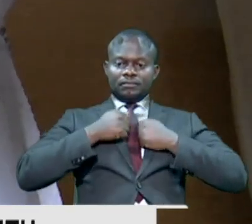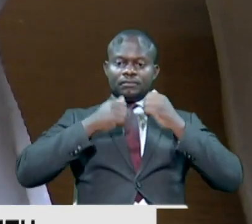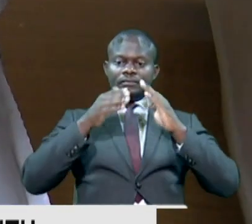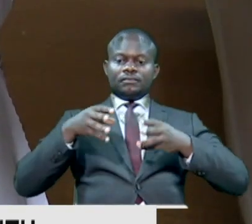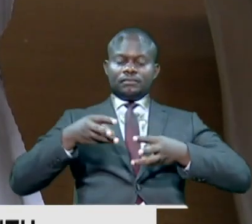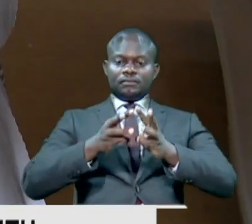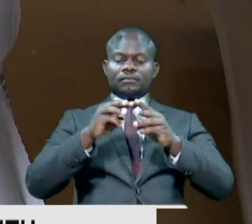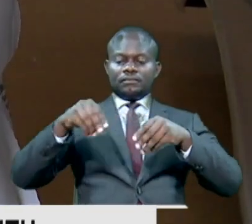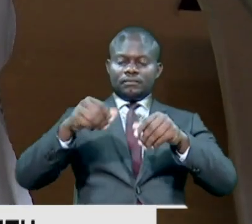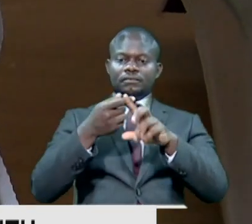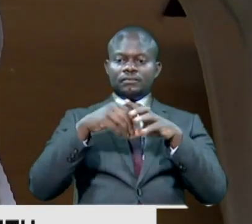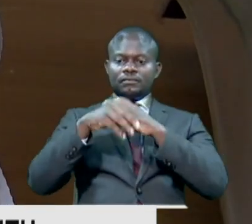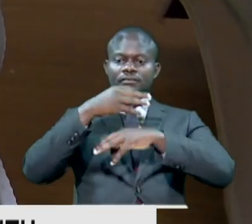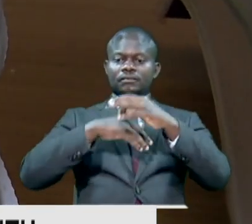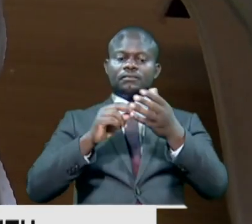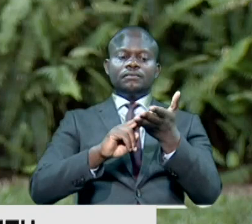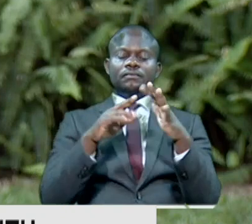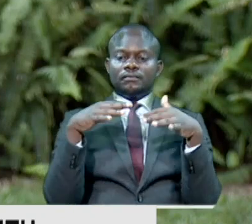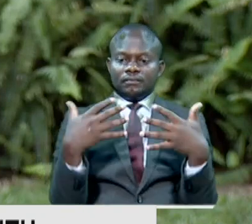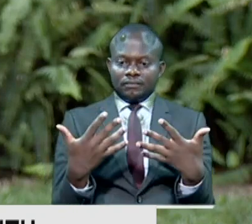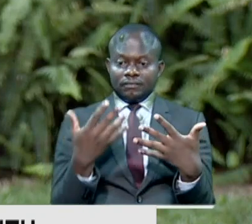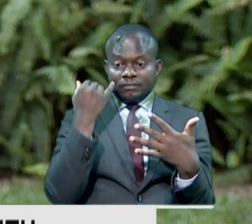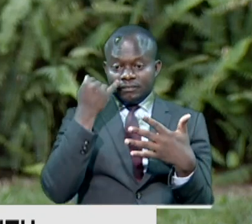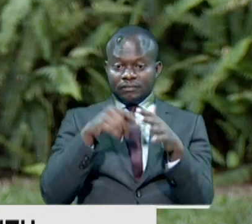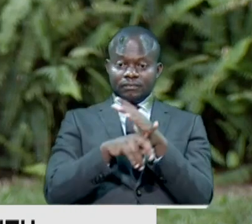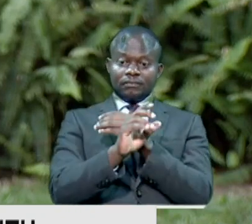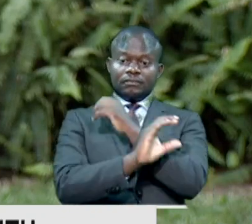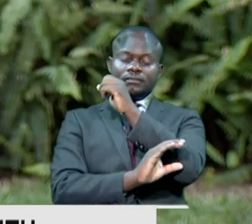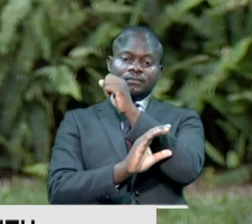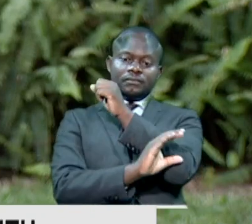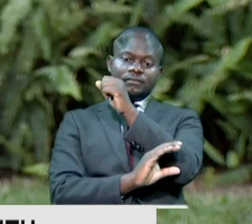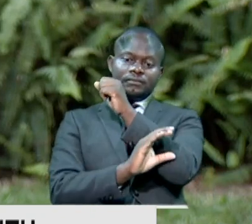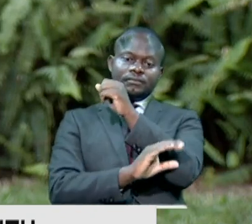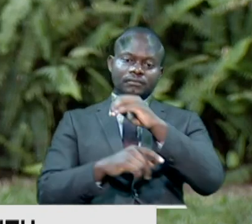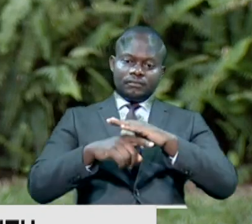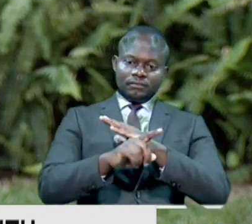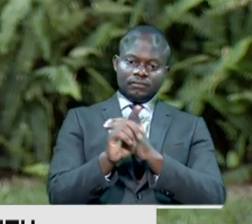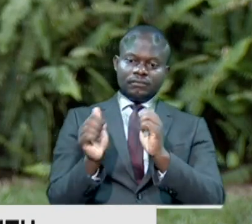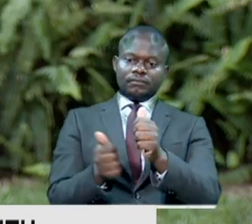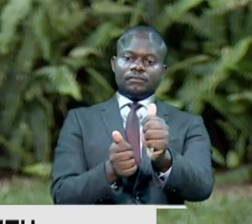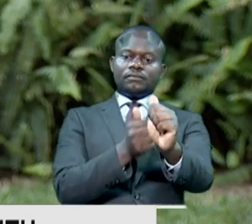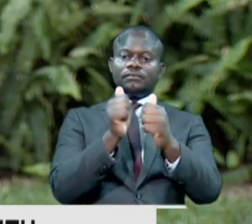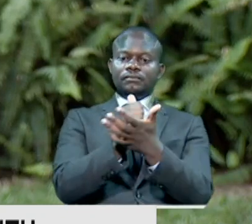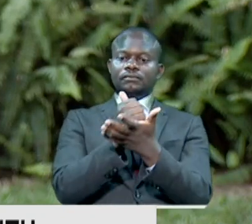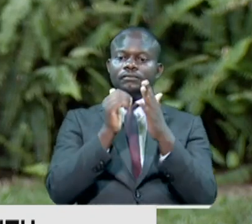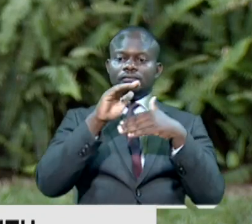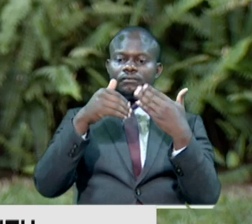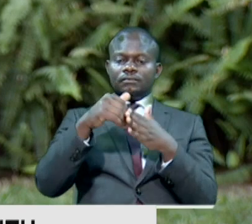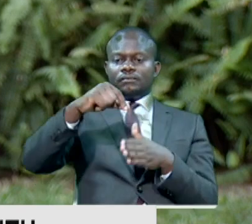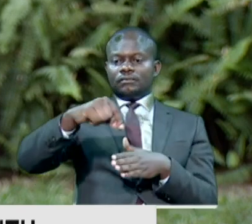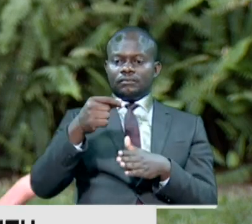uburyo ifumbire mvaruganda ikoreshwa iyo yinjiye mu gihugu yinjira iherekejwe n'ibyangombwa